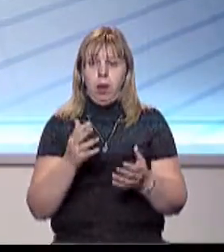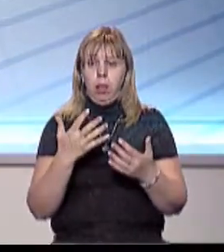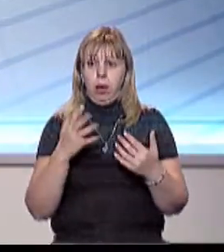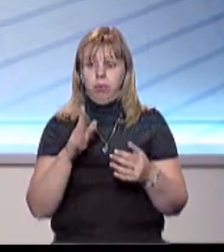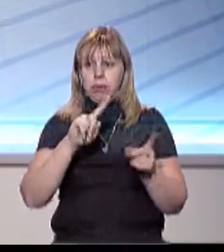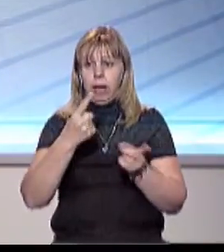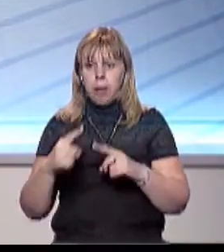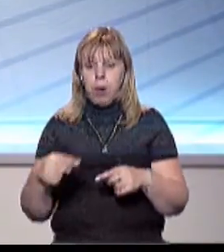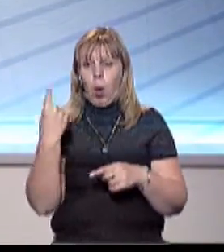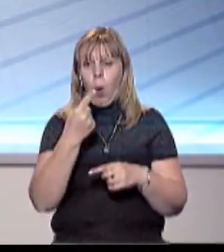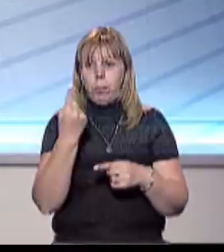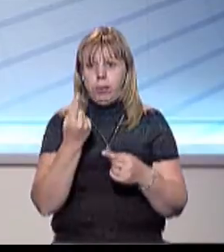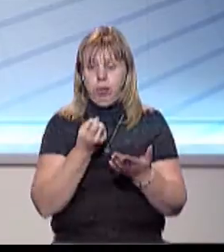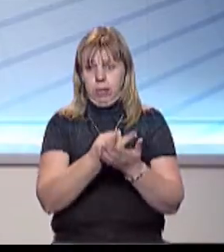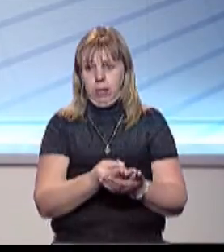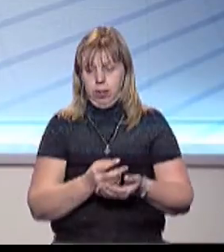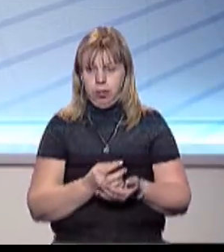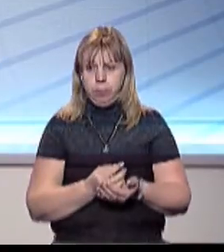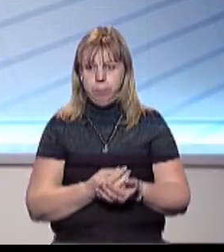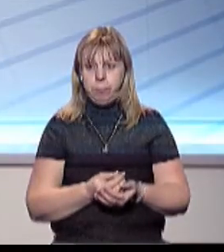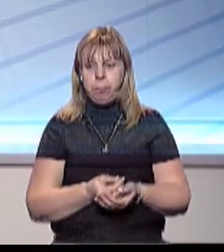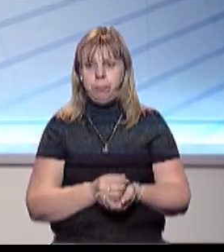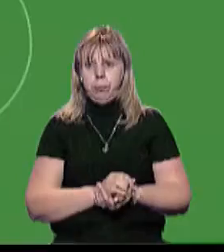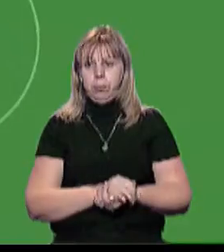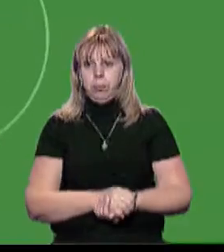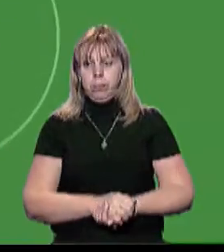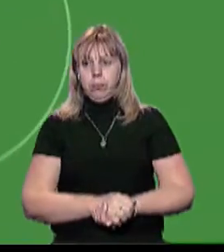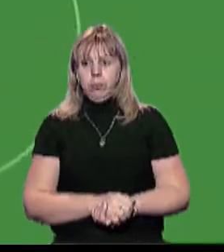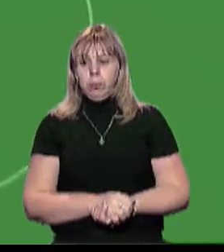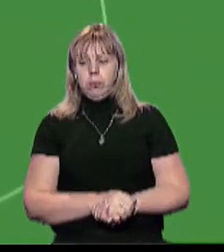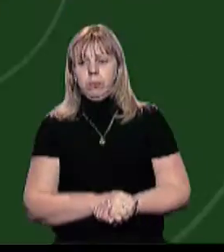в Закарпатській обласній клінічній лікарні.